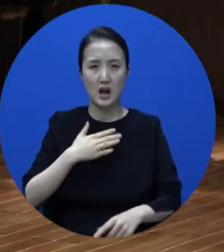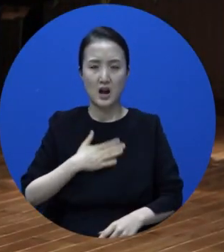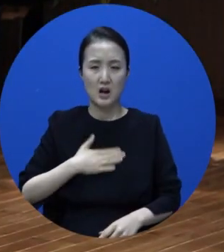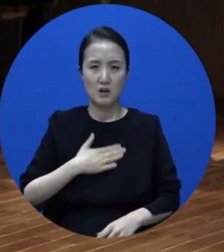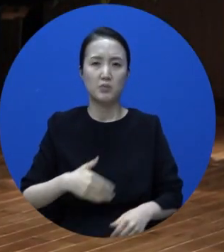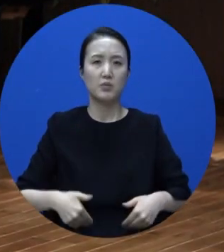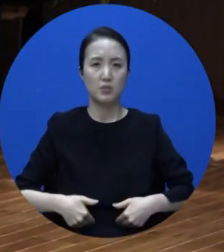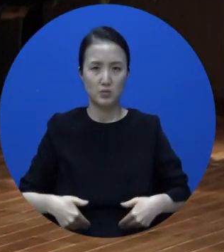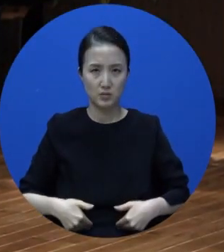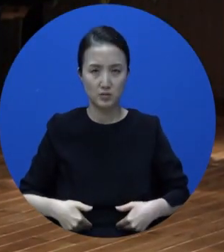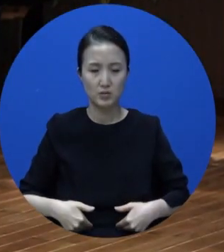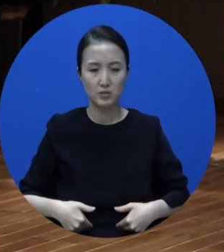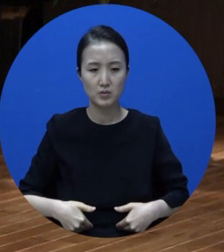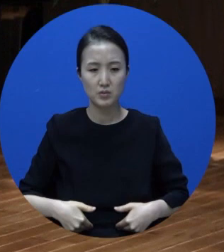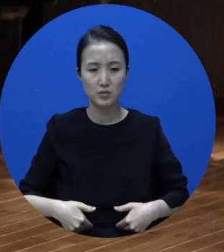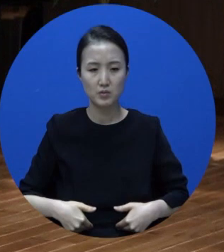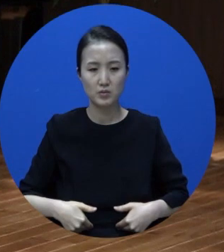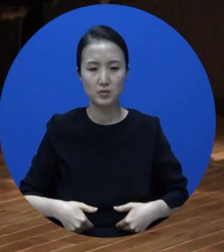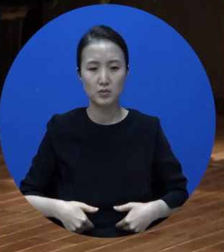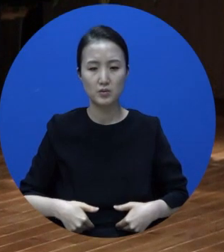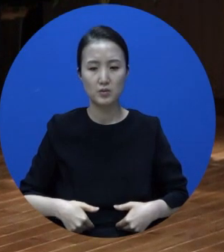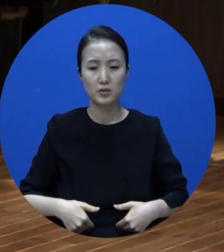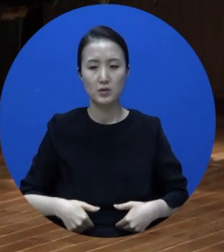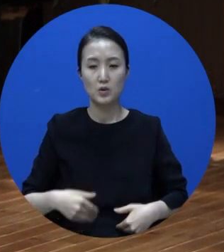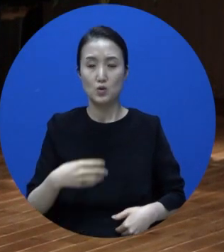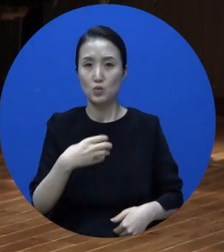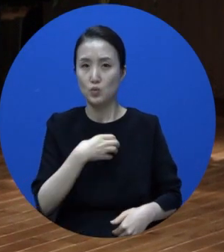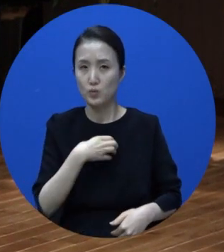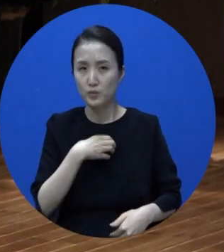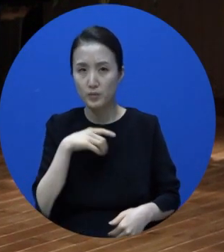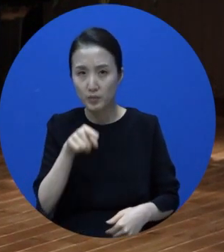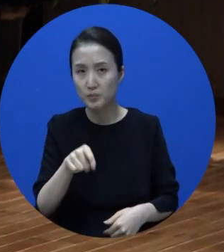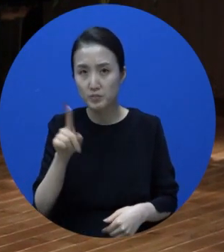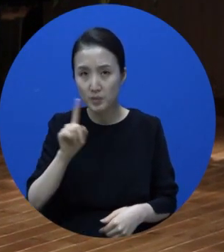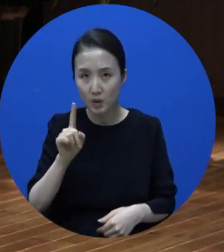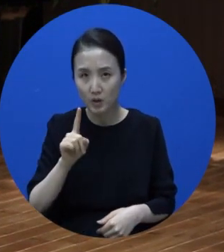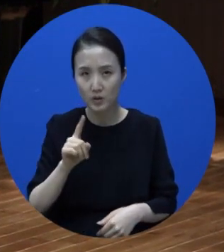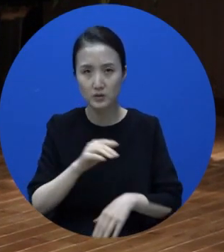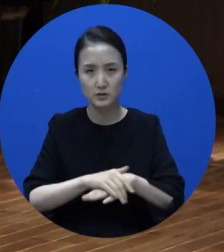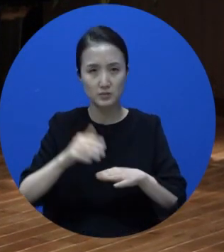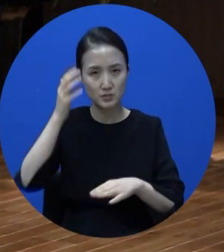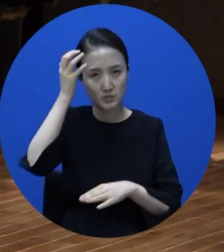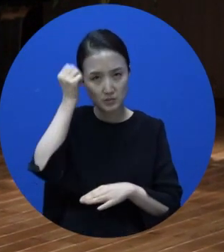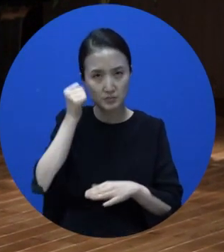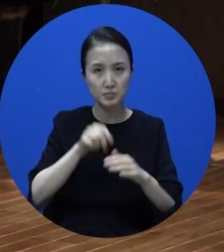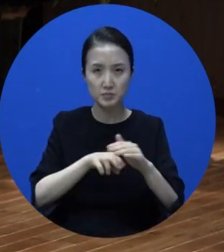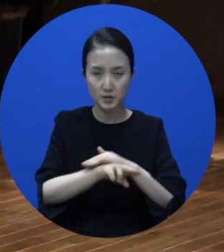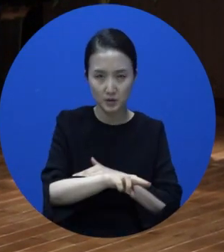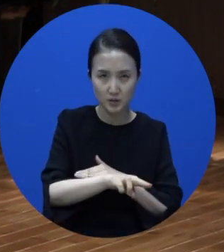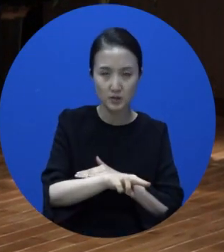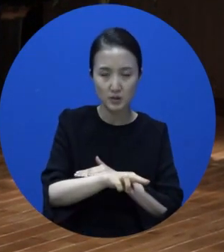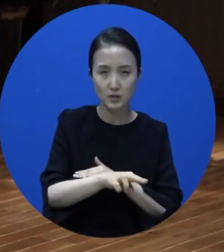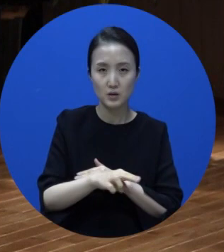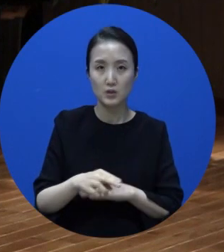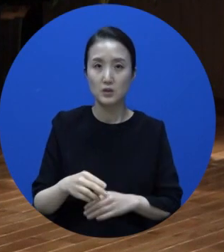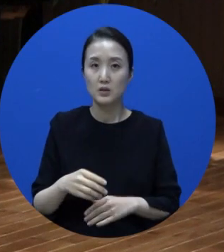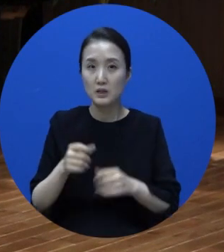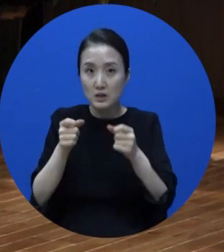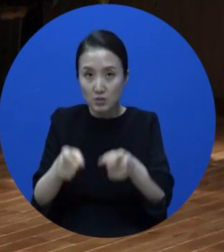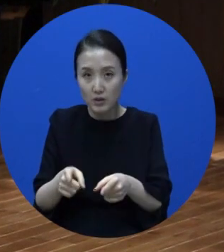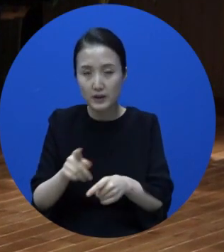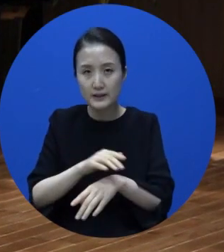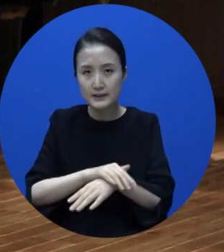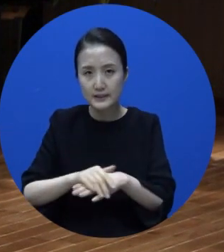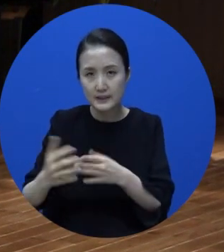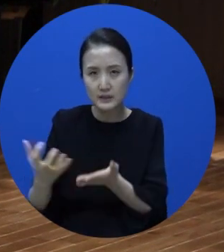2019년 경제를 들여다 봐야 됩니다 그래서 위협 요인들을 잘 피해 나가고